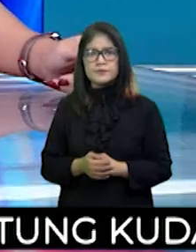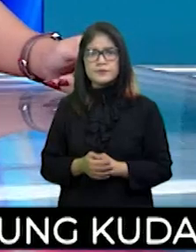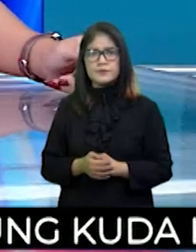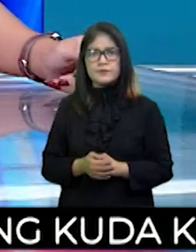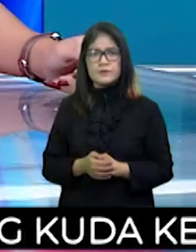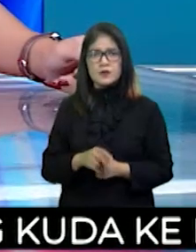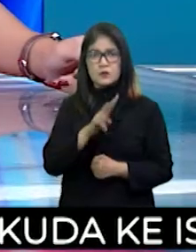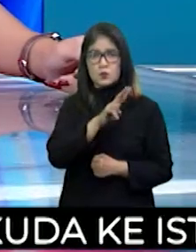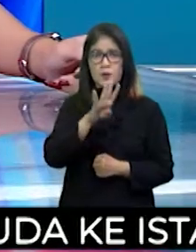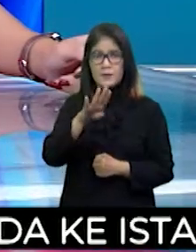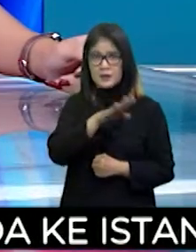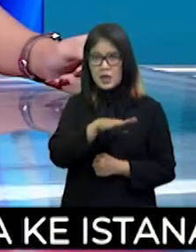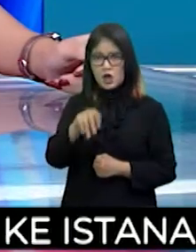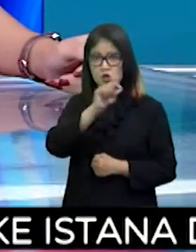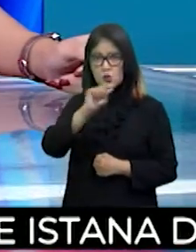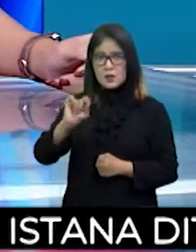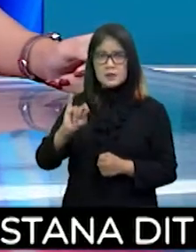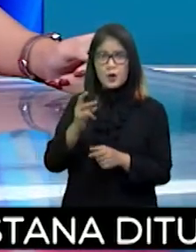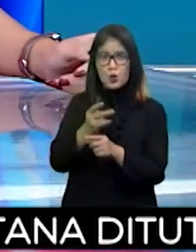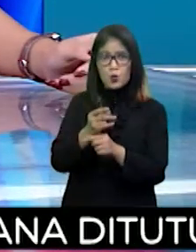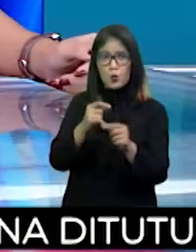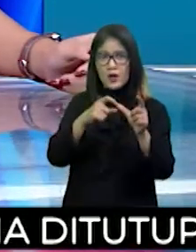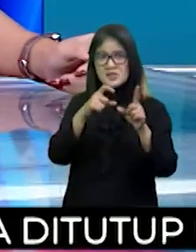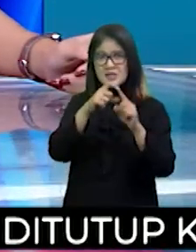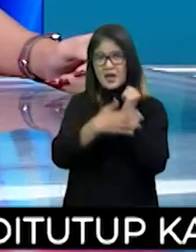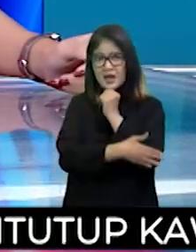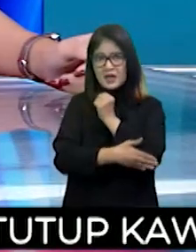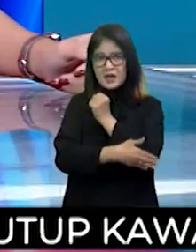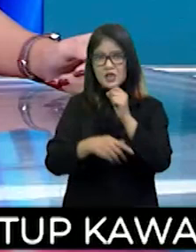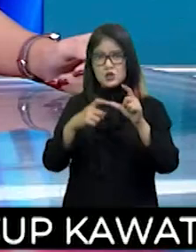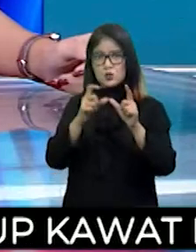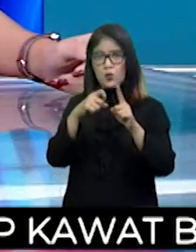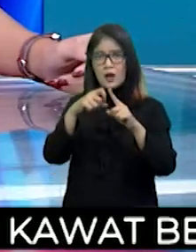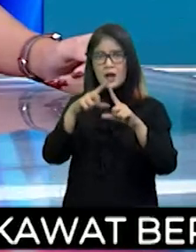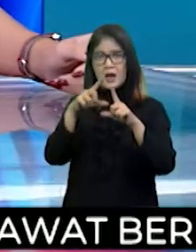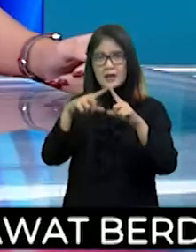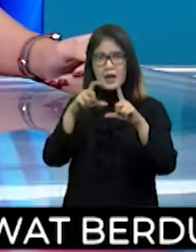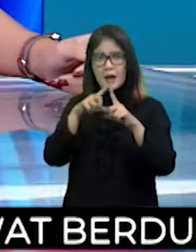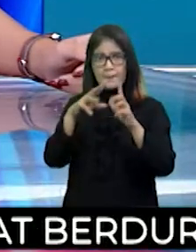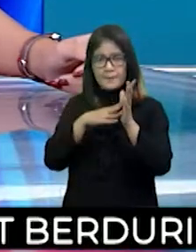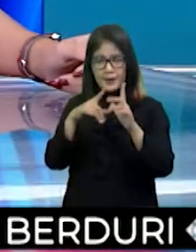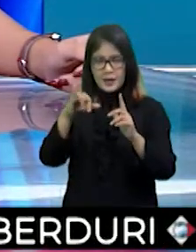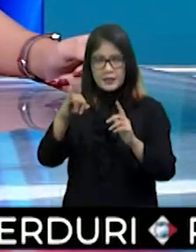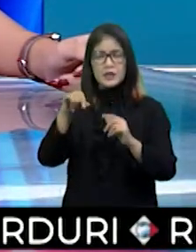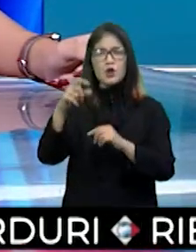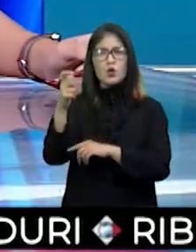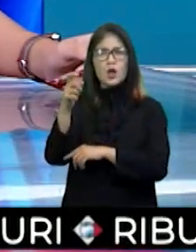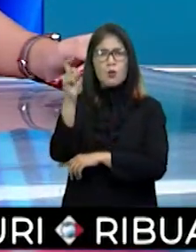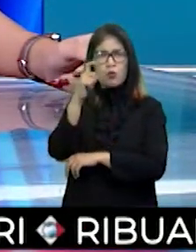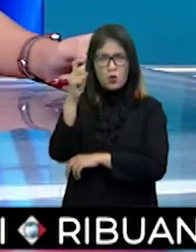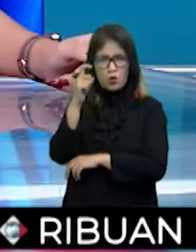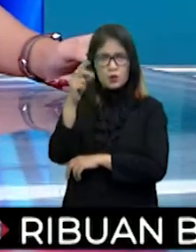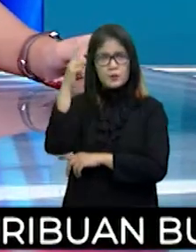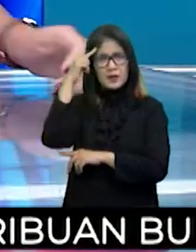Hai Bisa 24 siswa dan guru di SDN Sukadamai 2 Kota Bogor Jawa Barat positif covert minchen Pemkot Bogor menggelar tes PCR